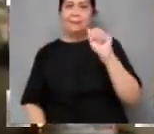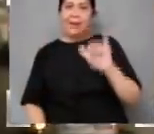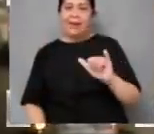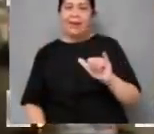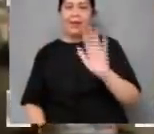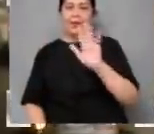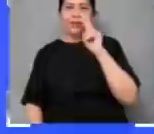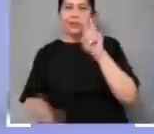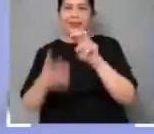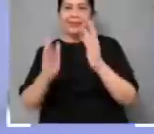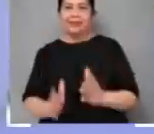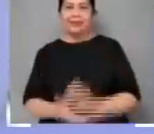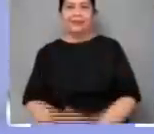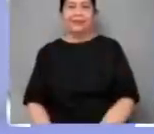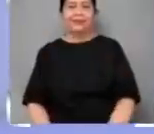saksi.